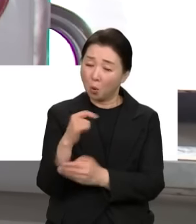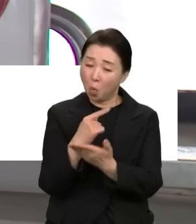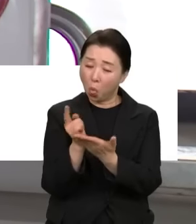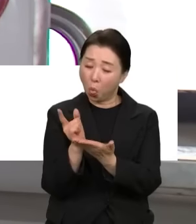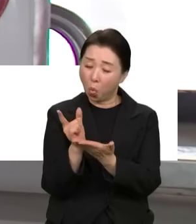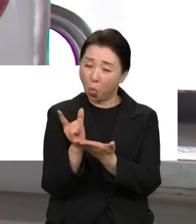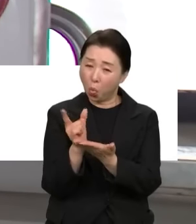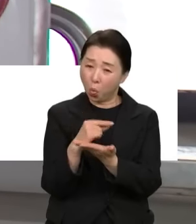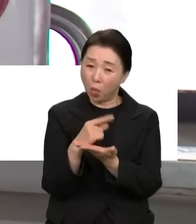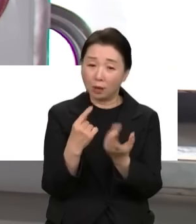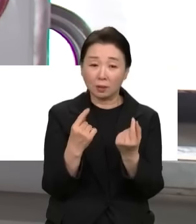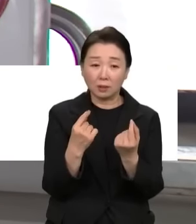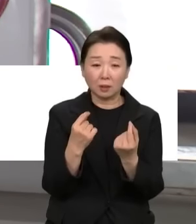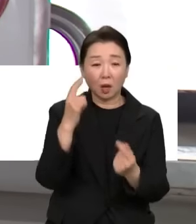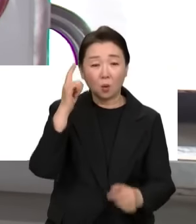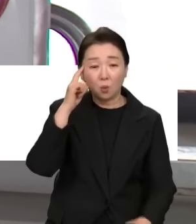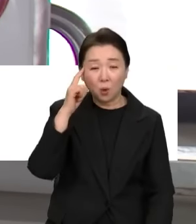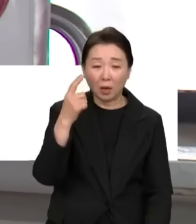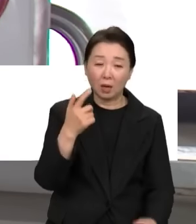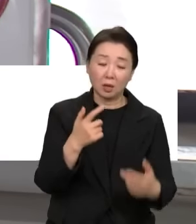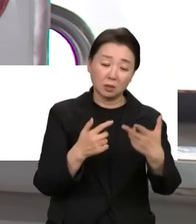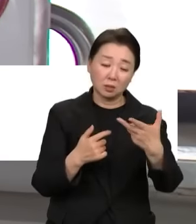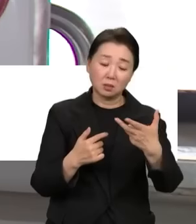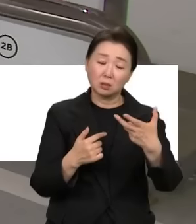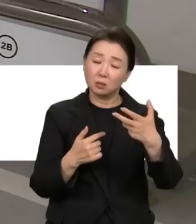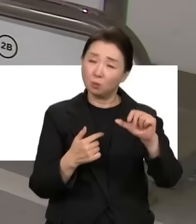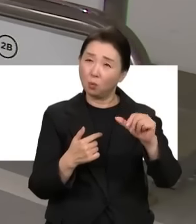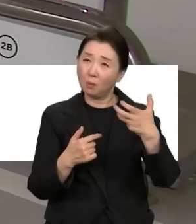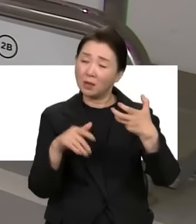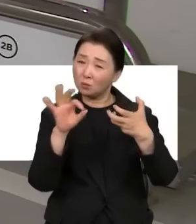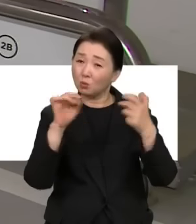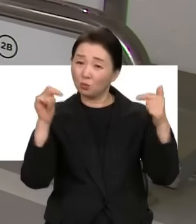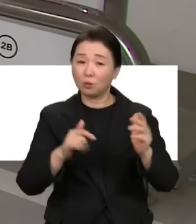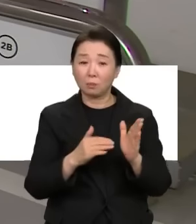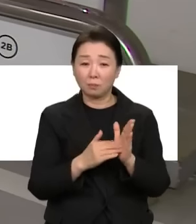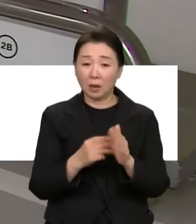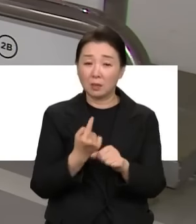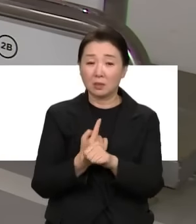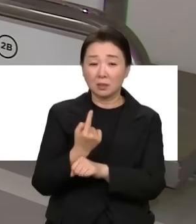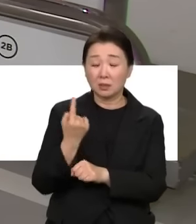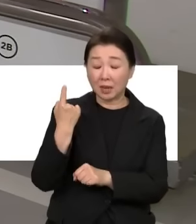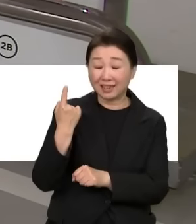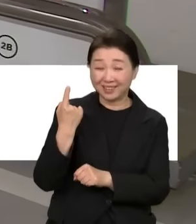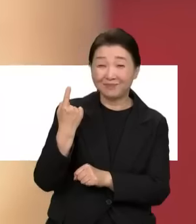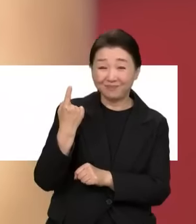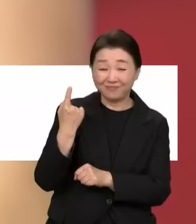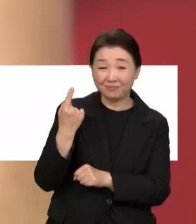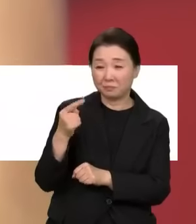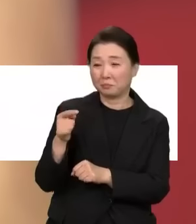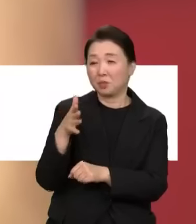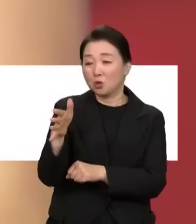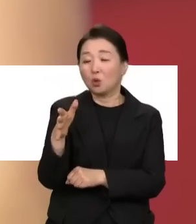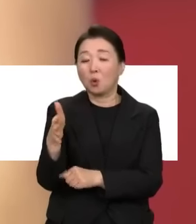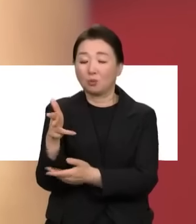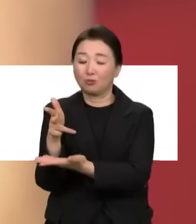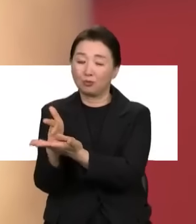하고요. 75, 80 이런 정도인 것 같아요. 작년에는 차고에 차를 뒀어서 못